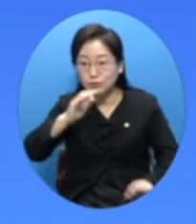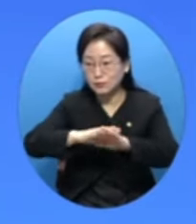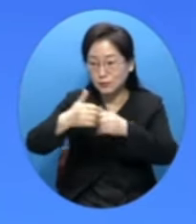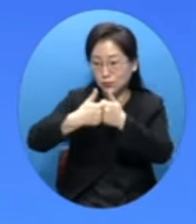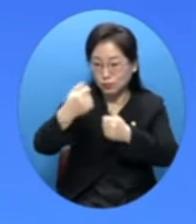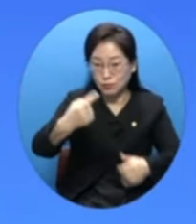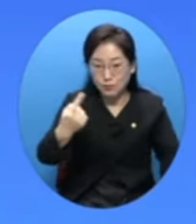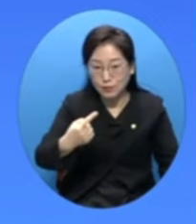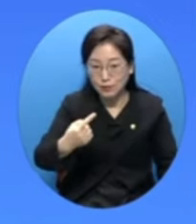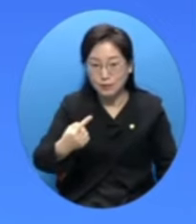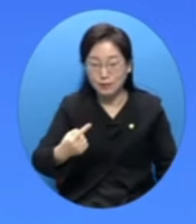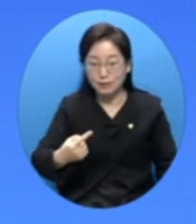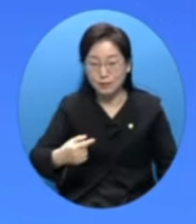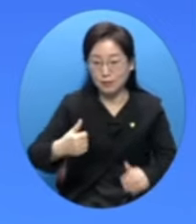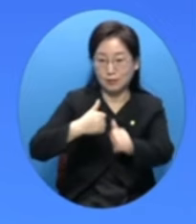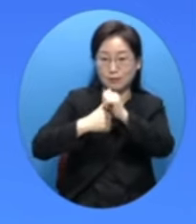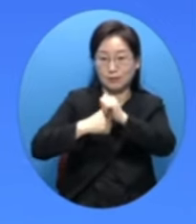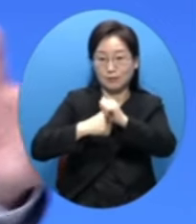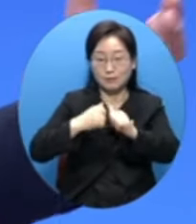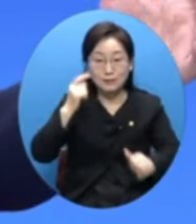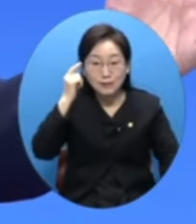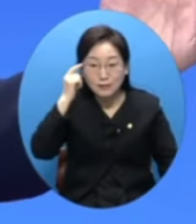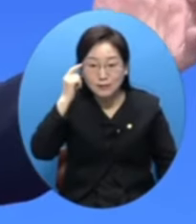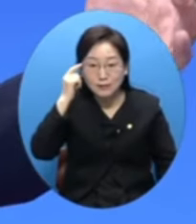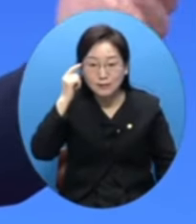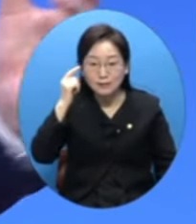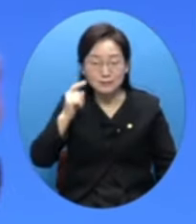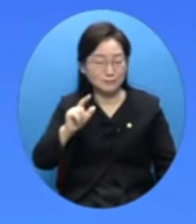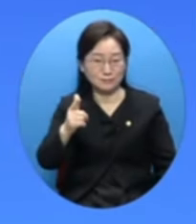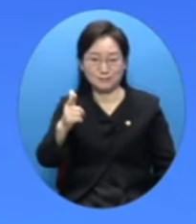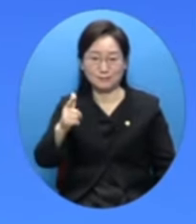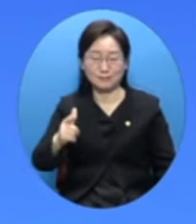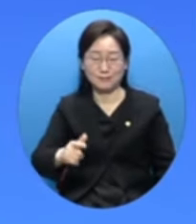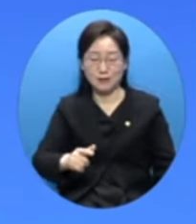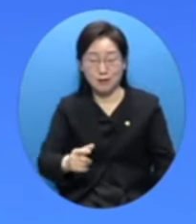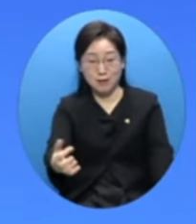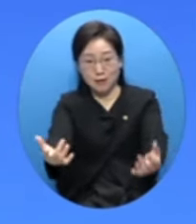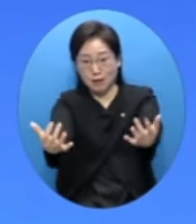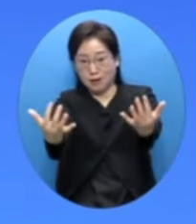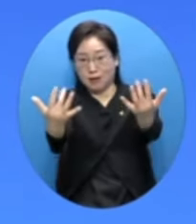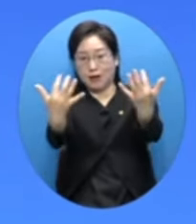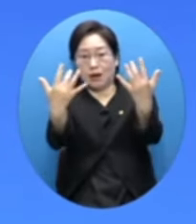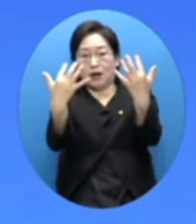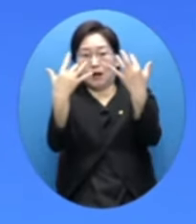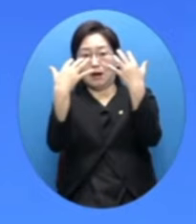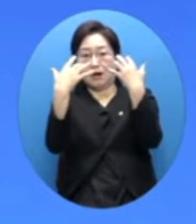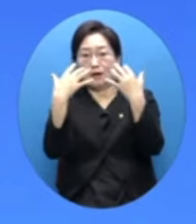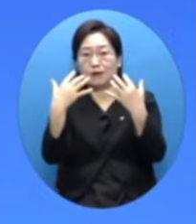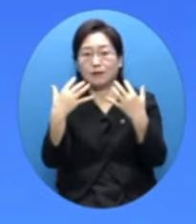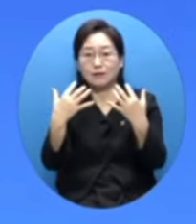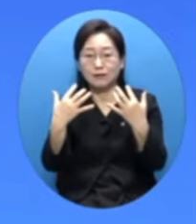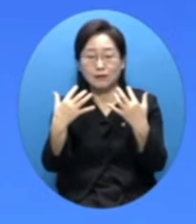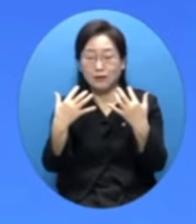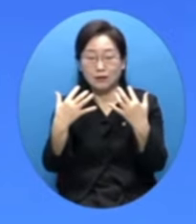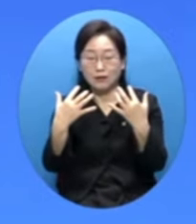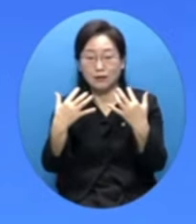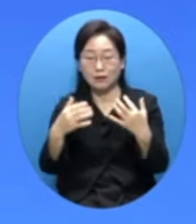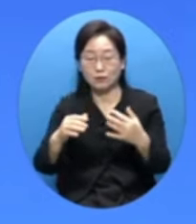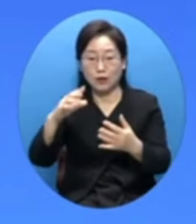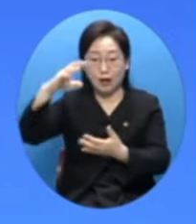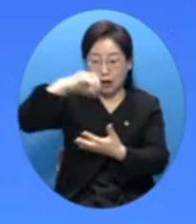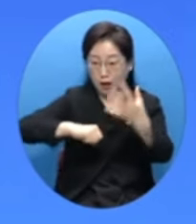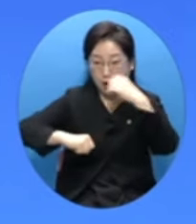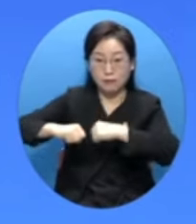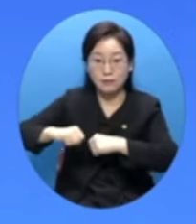쳐들어와서 우리를 넘어뜨리려고 해도 막 그룹대까지 몰려와서 우리를